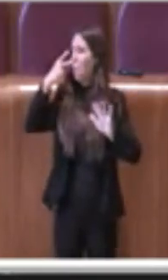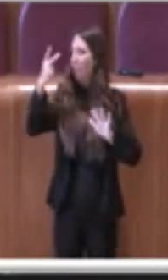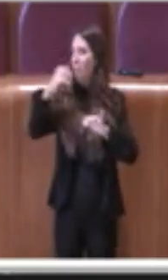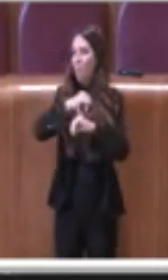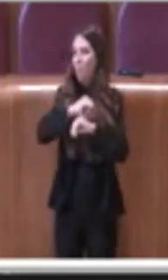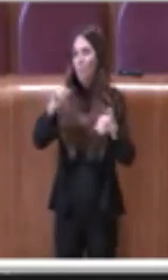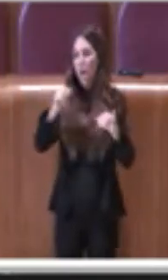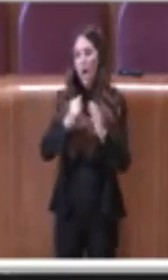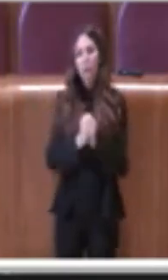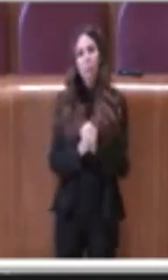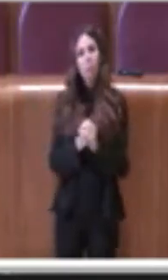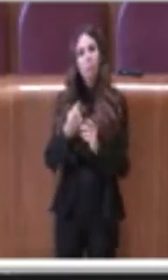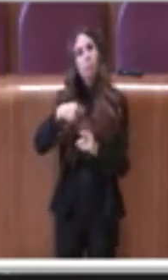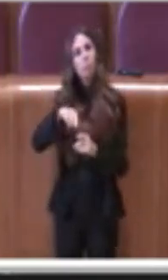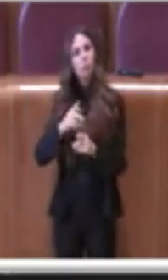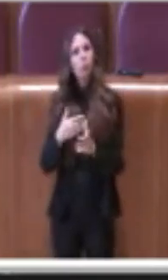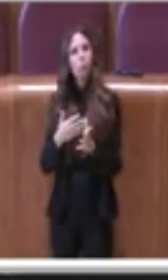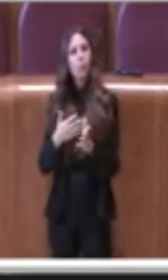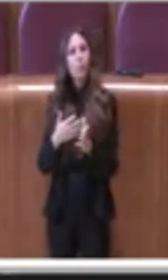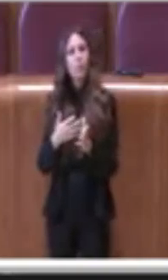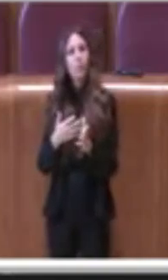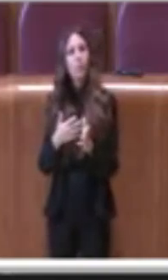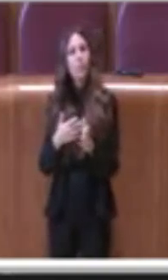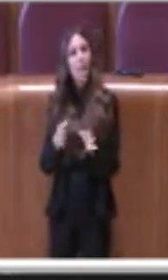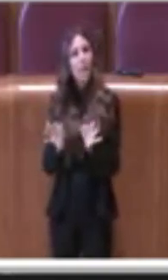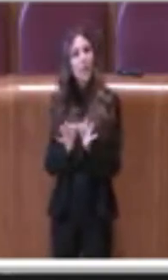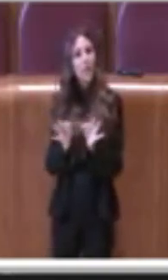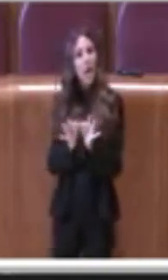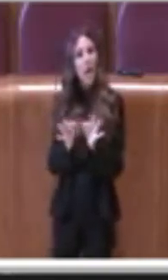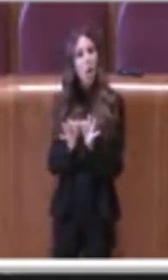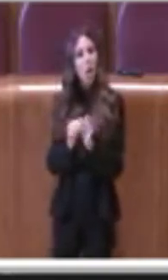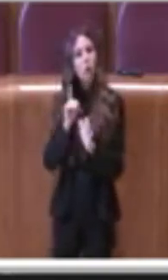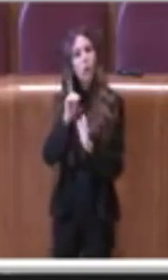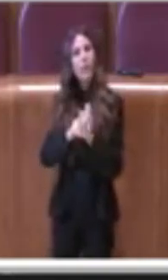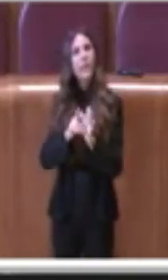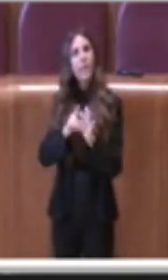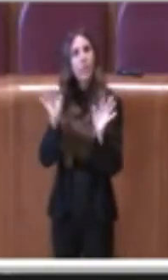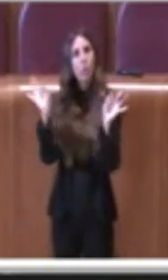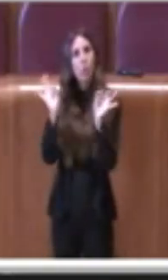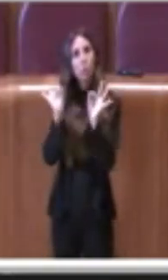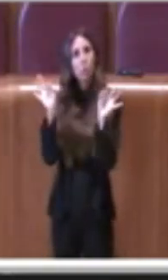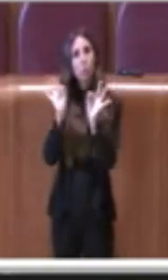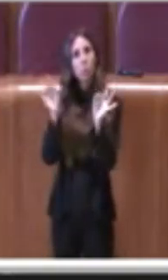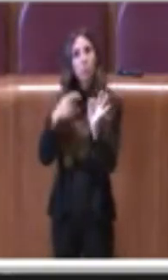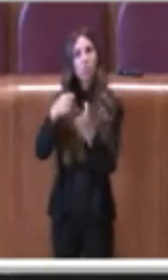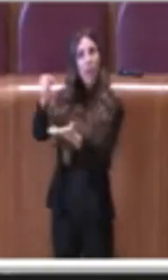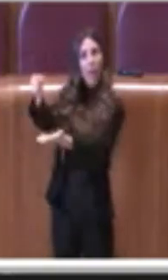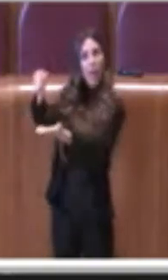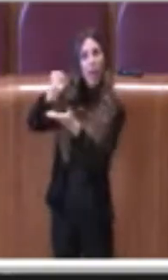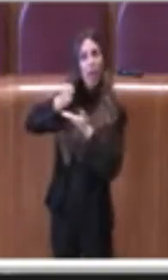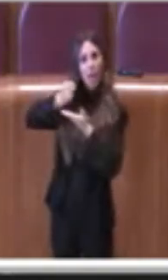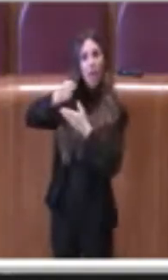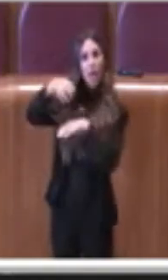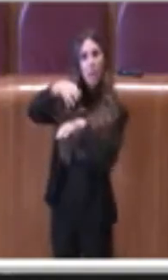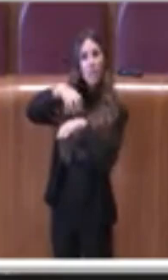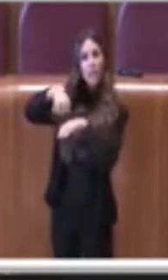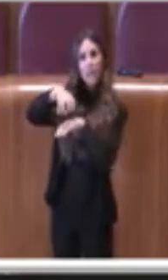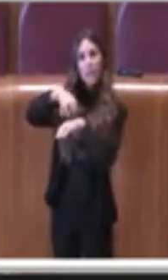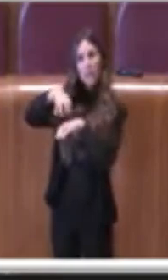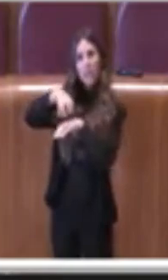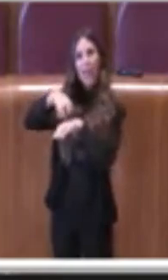aderito al decreto clima tramite fondi del Ministero dell'Ambiente, oggi Ministero della